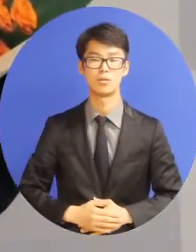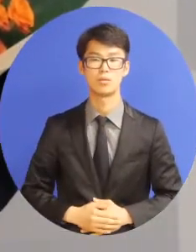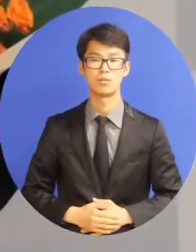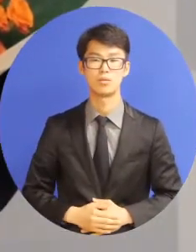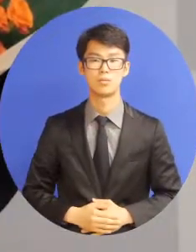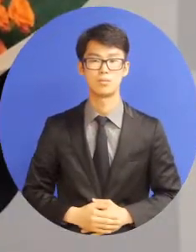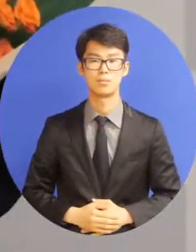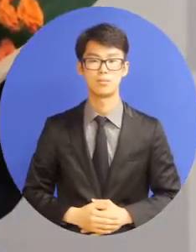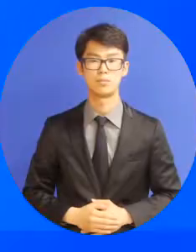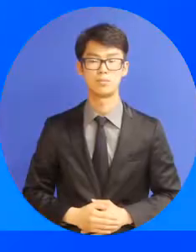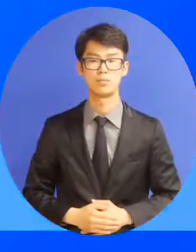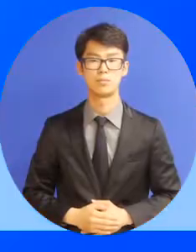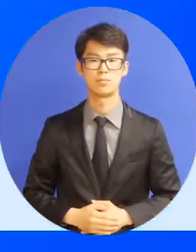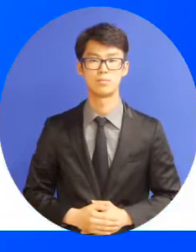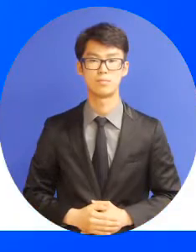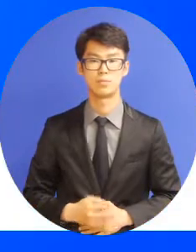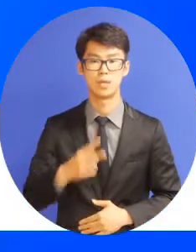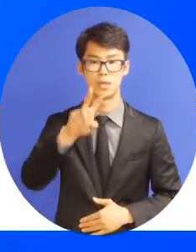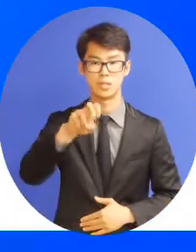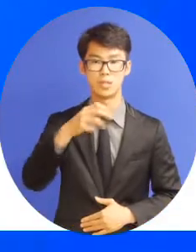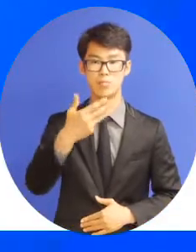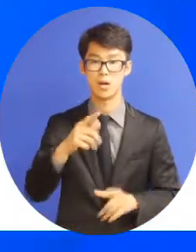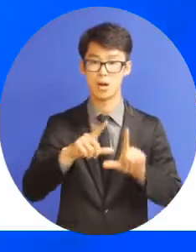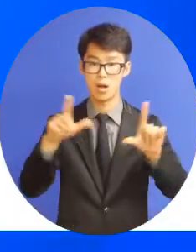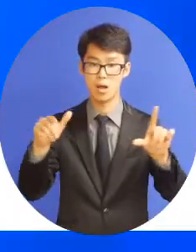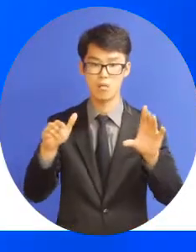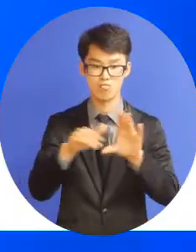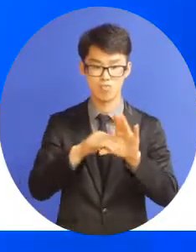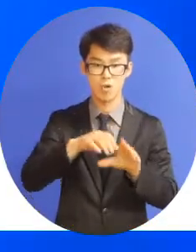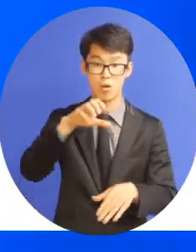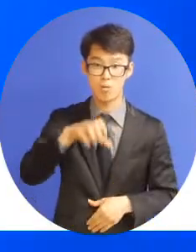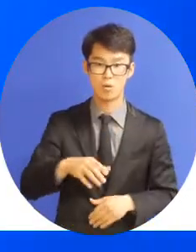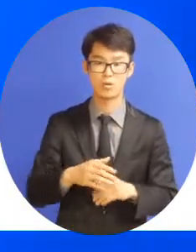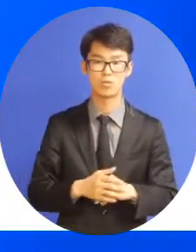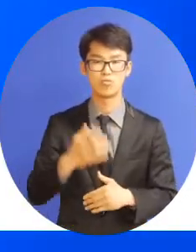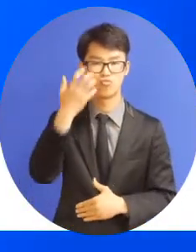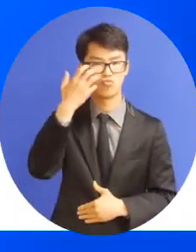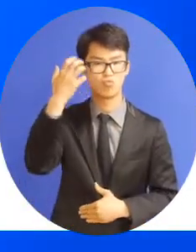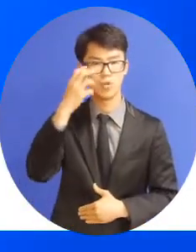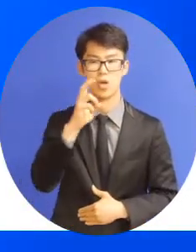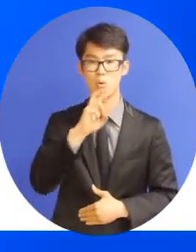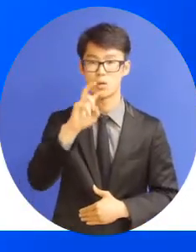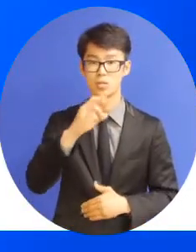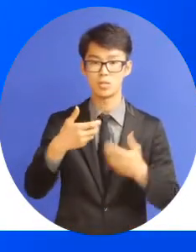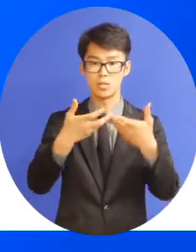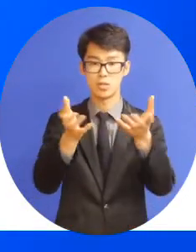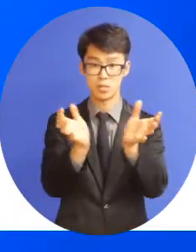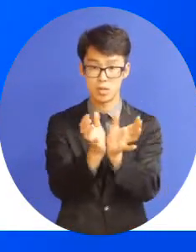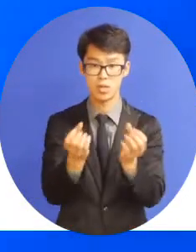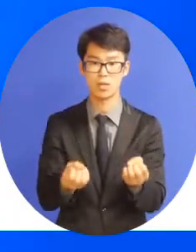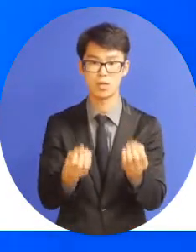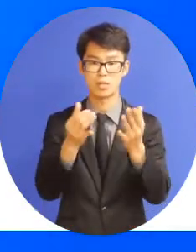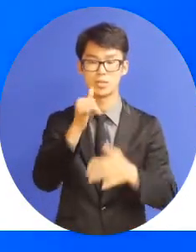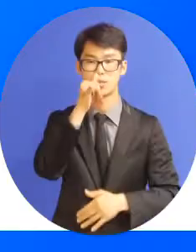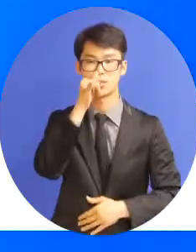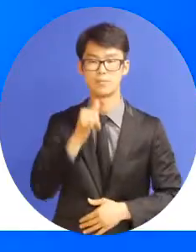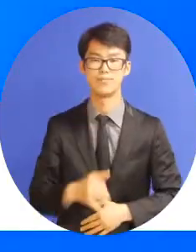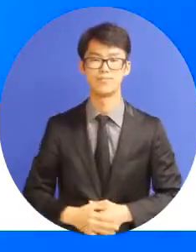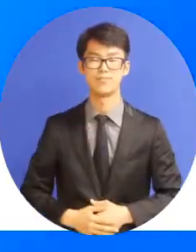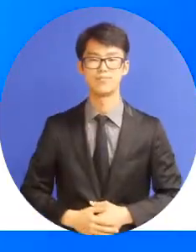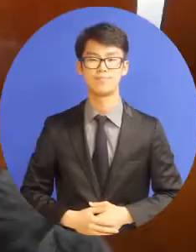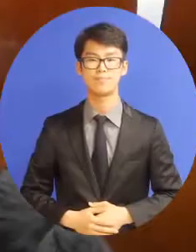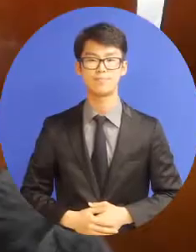밝혔습니다. 지난 28일 공주문화원에서 꿈의 오케스트라 공주단원들의 음악회가